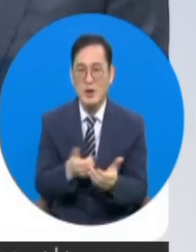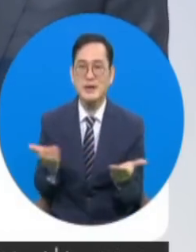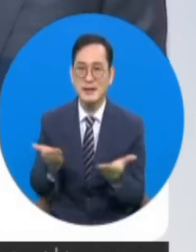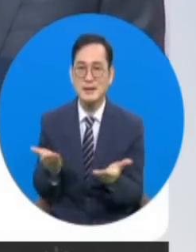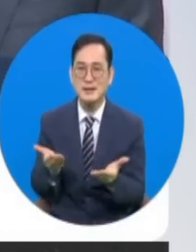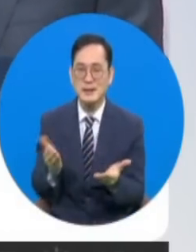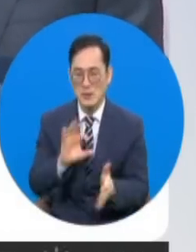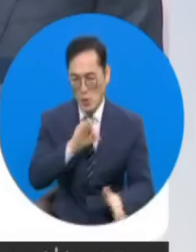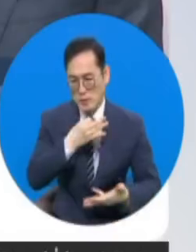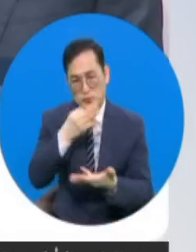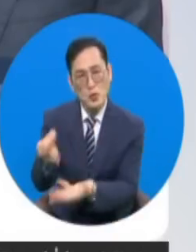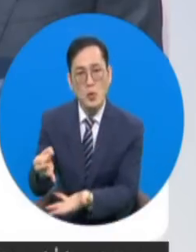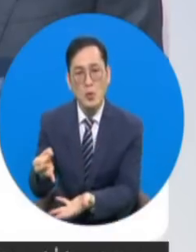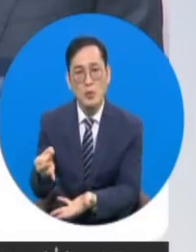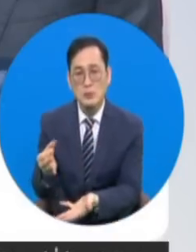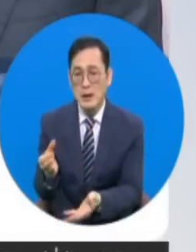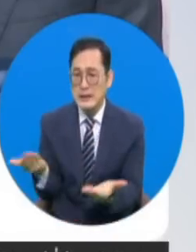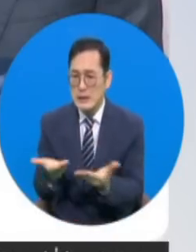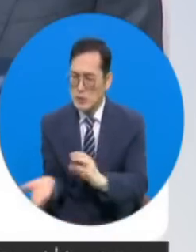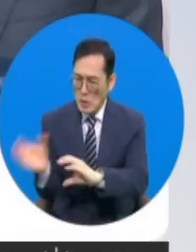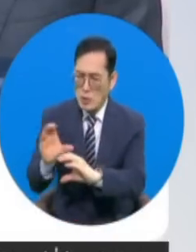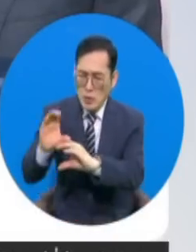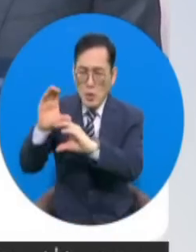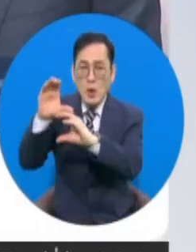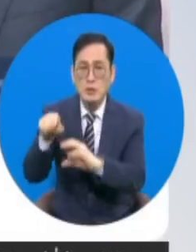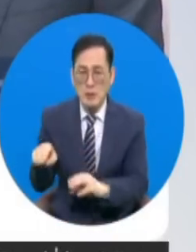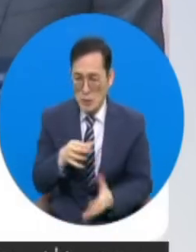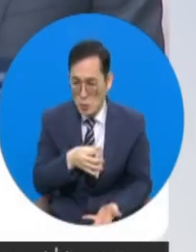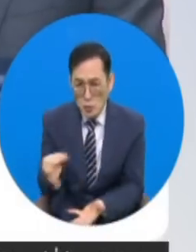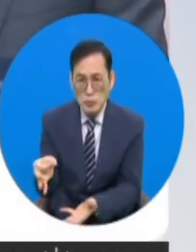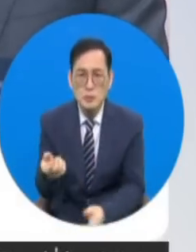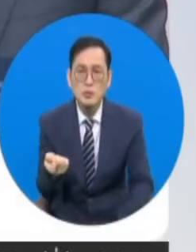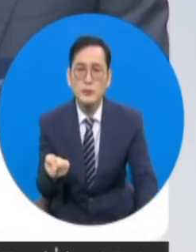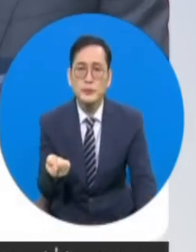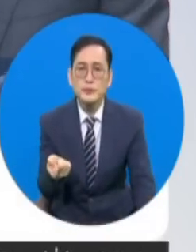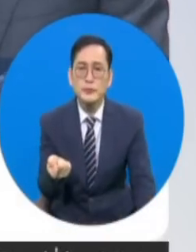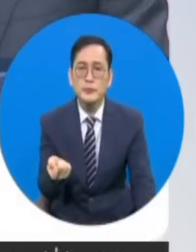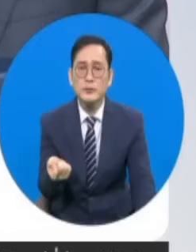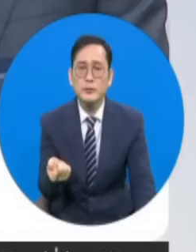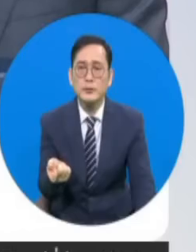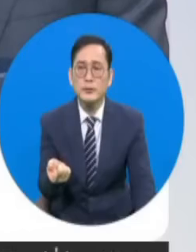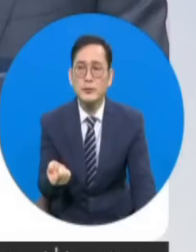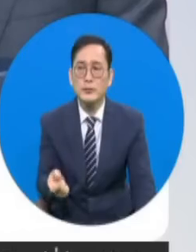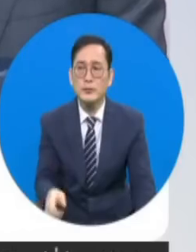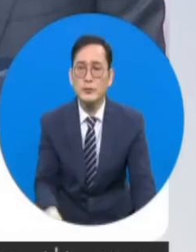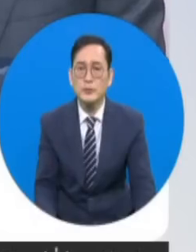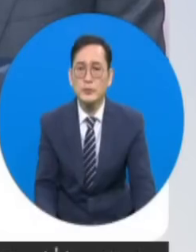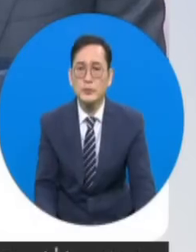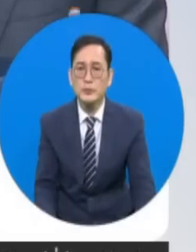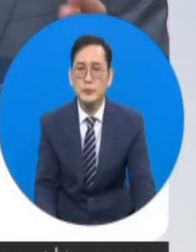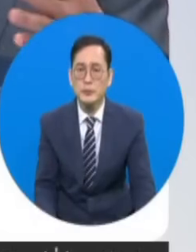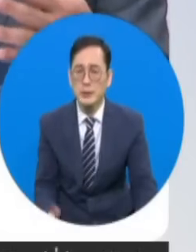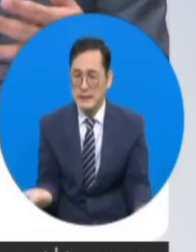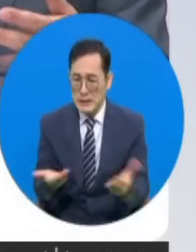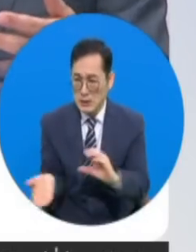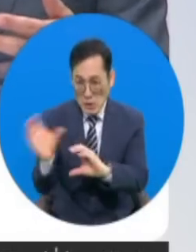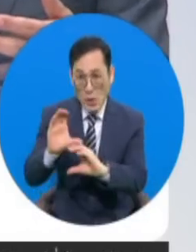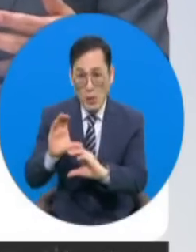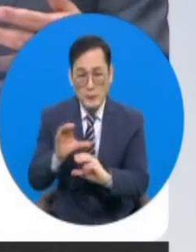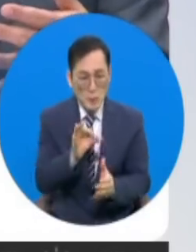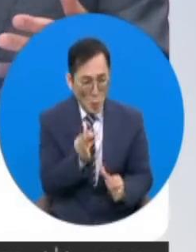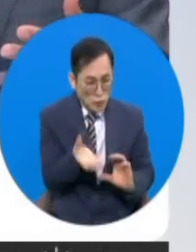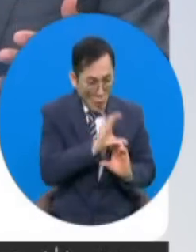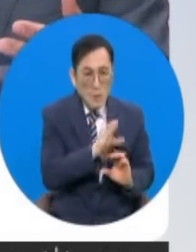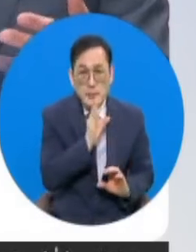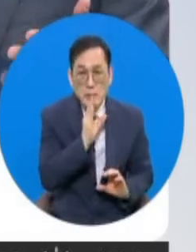일을 시키고 그러고 난 뒤에 말하자면 노동의 대가로서 추가적인 노동의 대가에